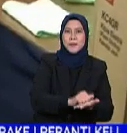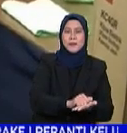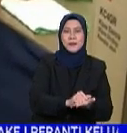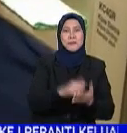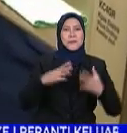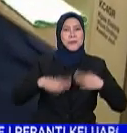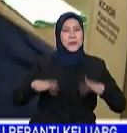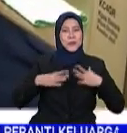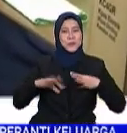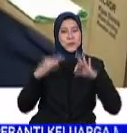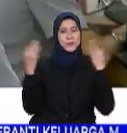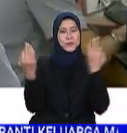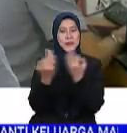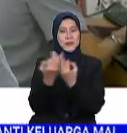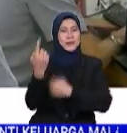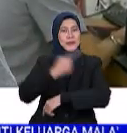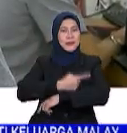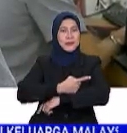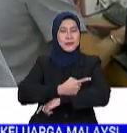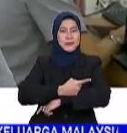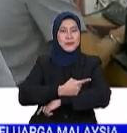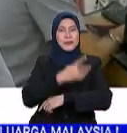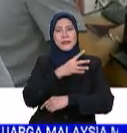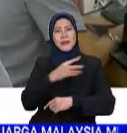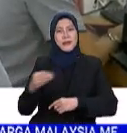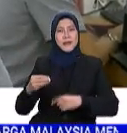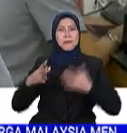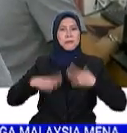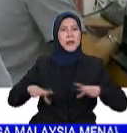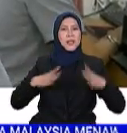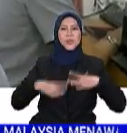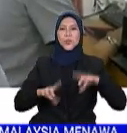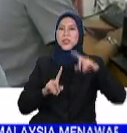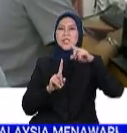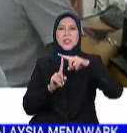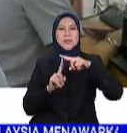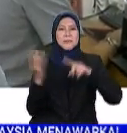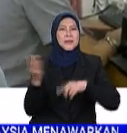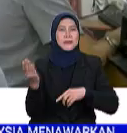day dan juga rewang, t-shirt rewang.